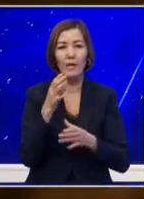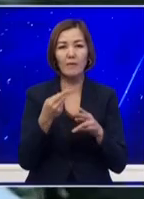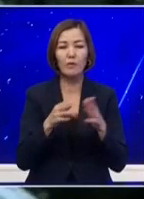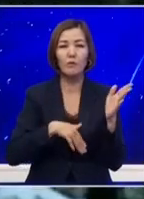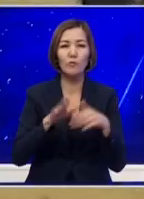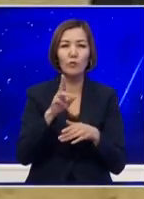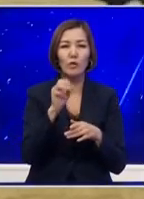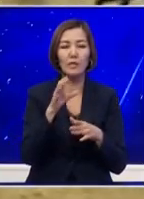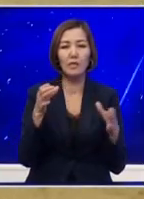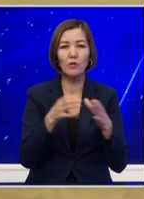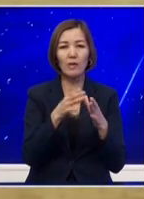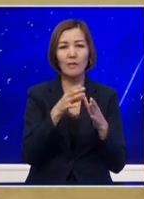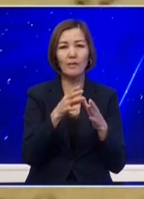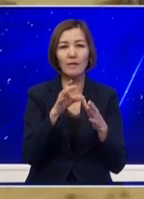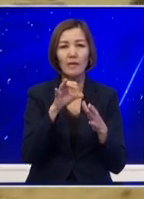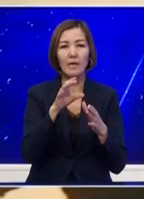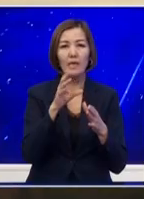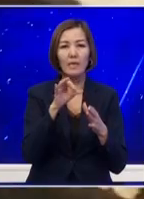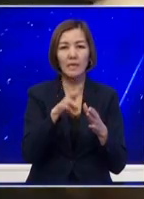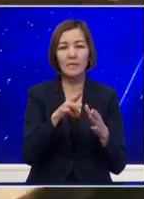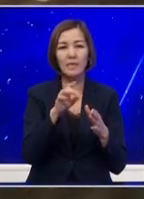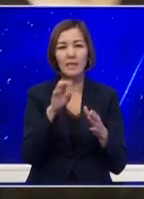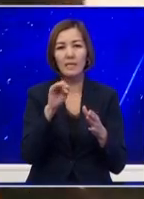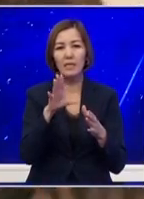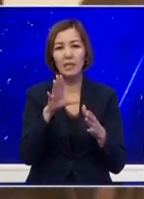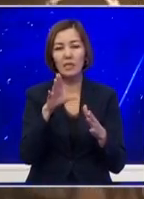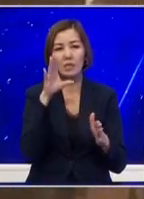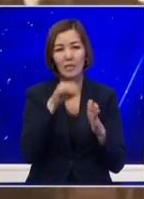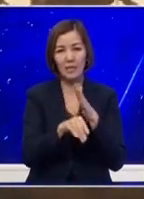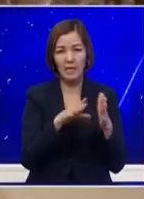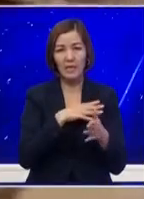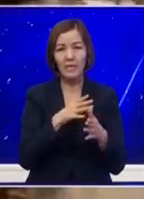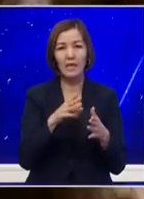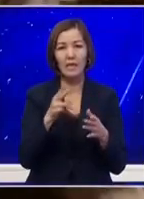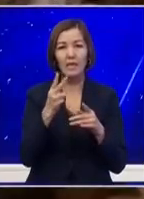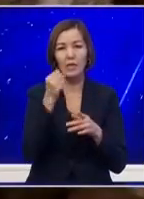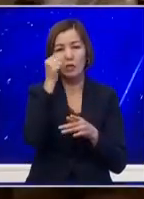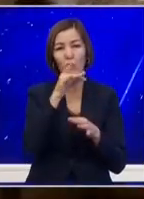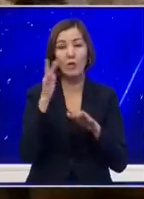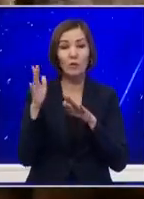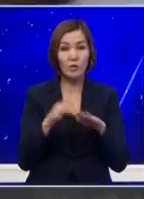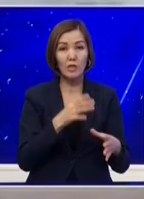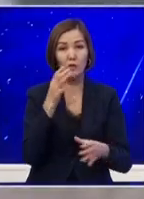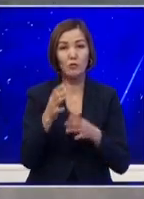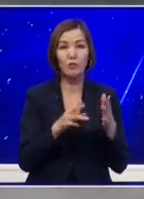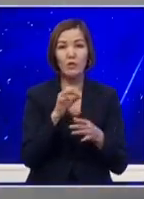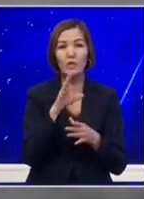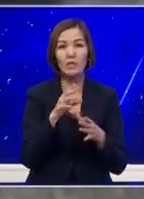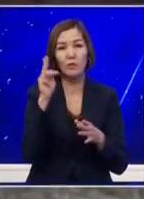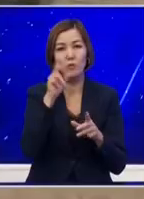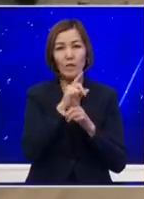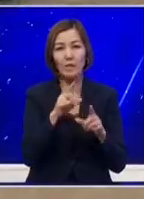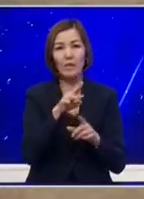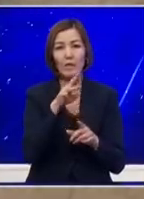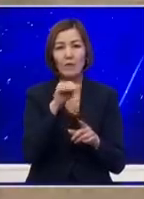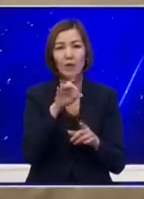әлемнің ең үздік каскадерлік командаларының бірі Kids International қатарына енді. Тағы 2 жылдан кейін дүниежүзілік каскадерлер